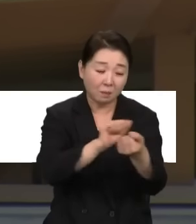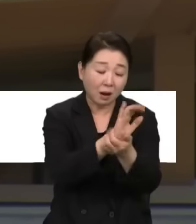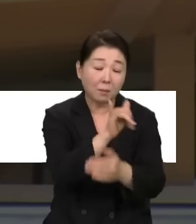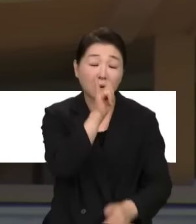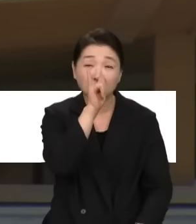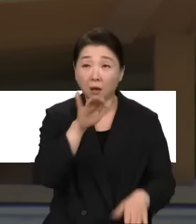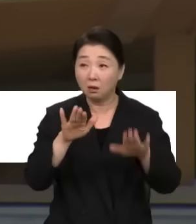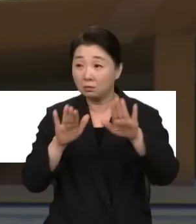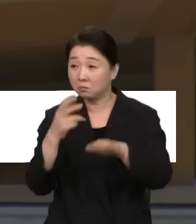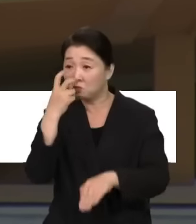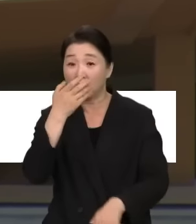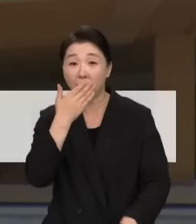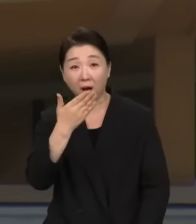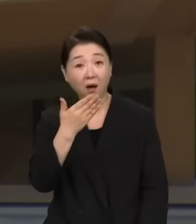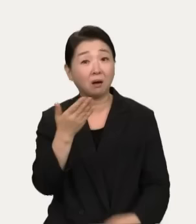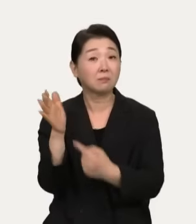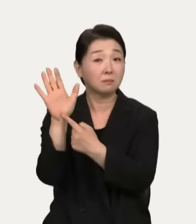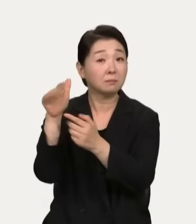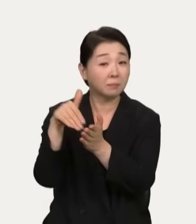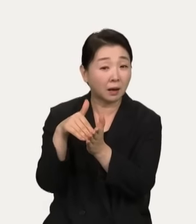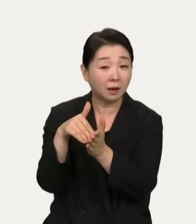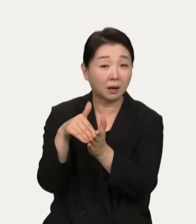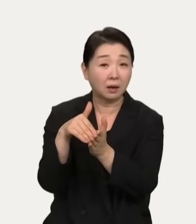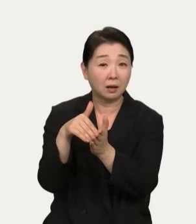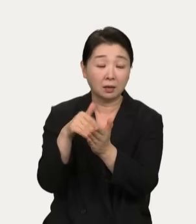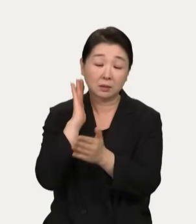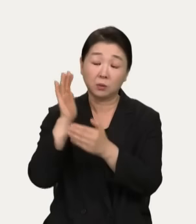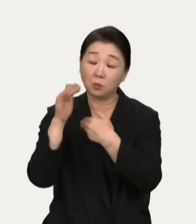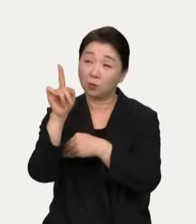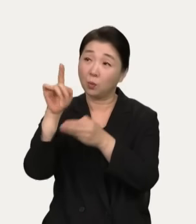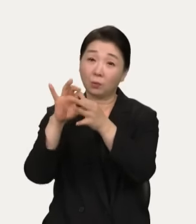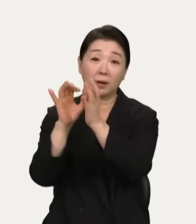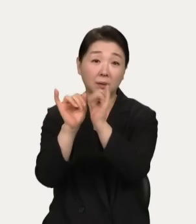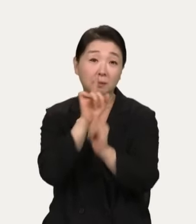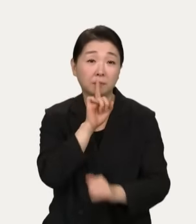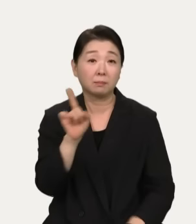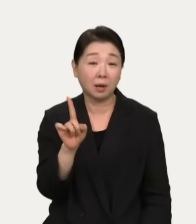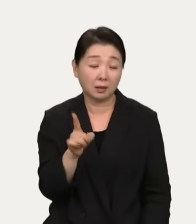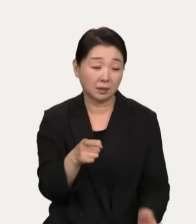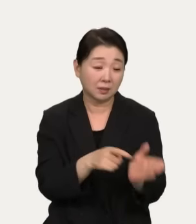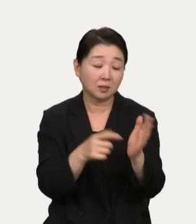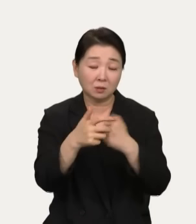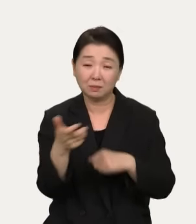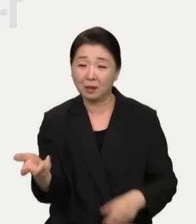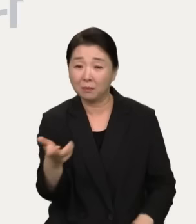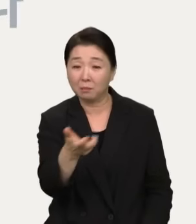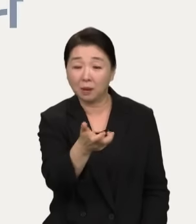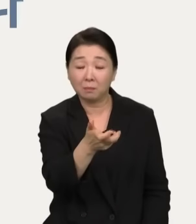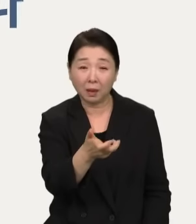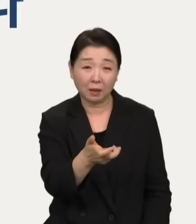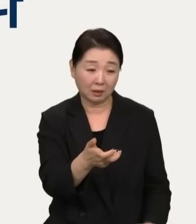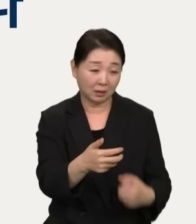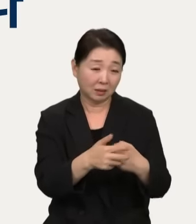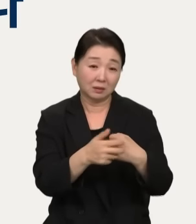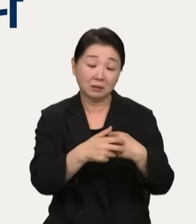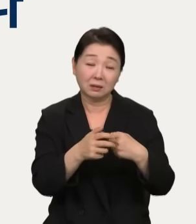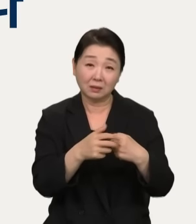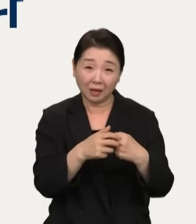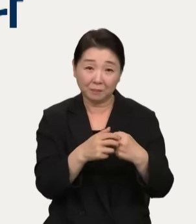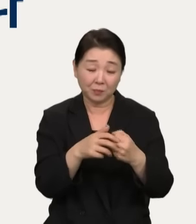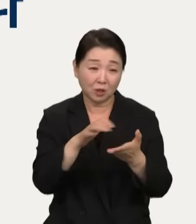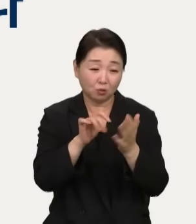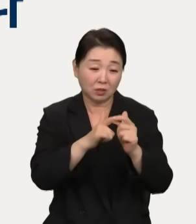관리가 가능한 상황이라고 밝혔습니다 대통령실 고위 관계자는 응급실 뺑뺑이는 이대 증원 이슈가 불거지기